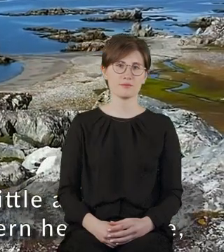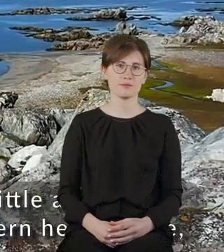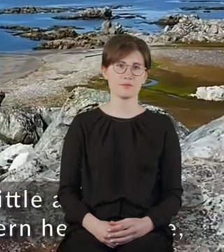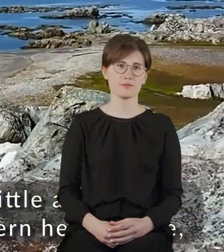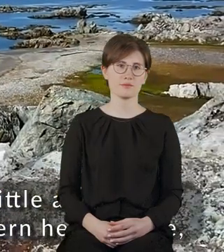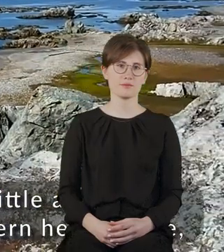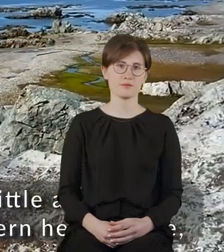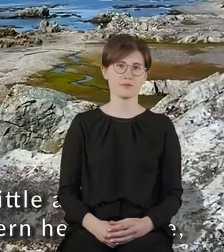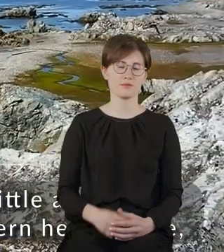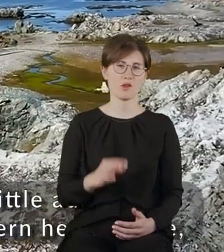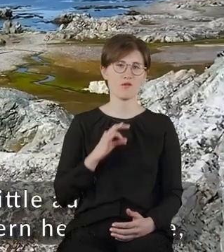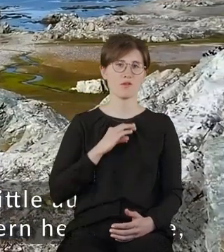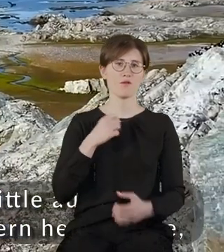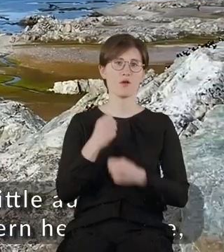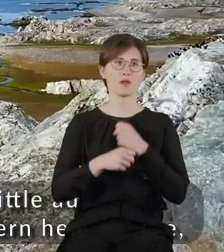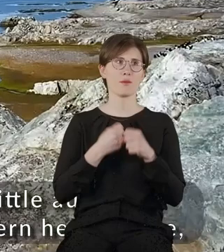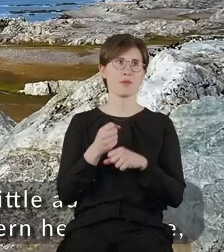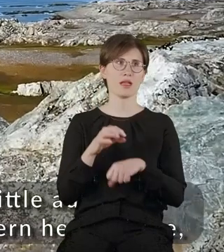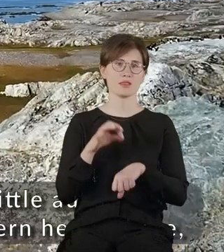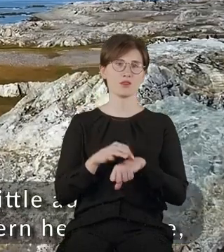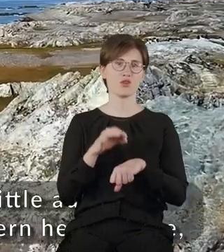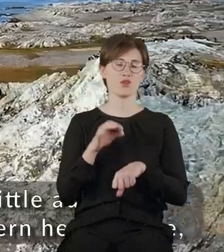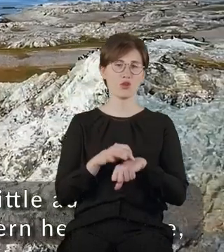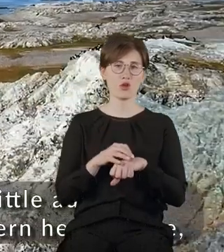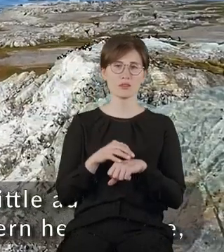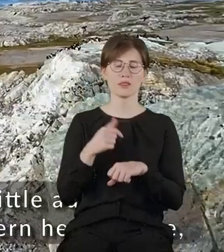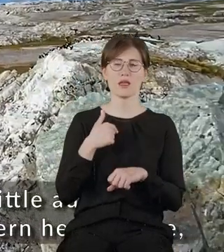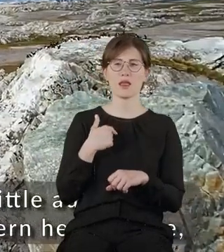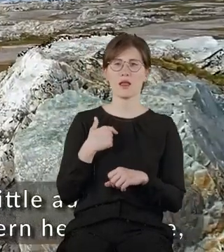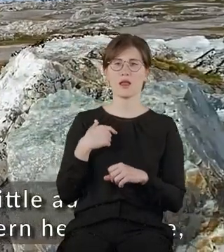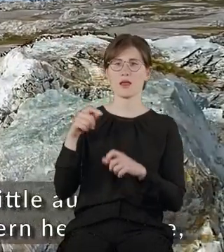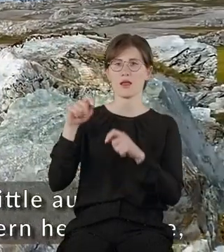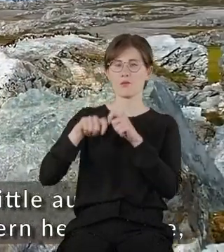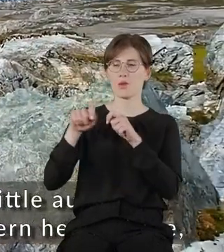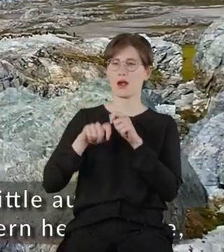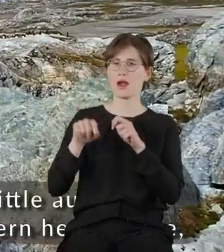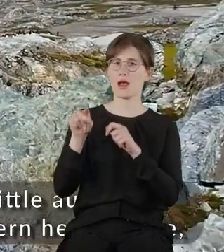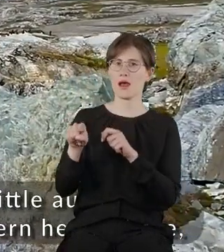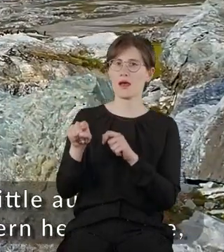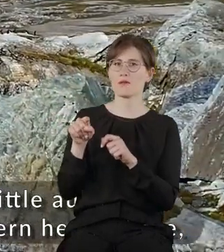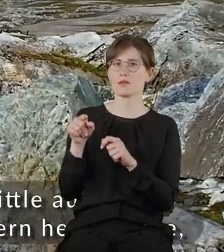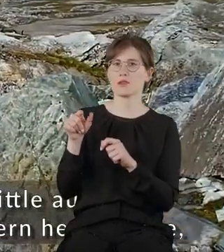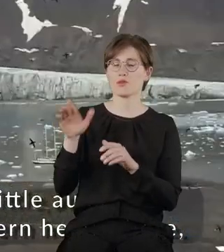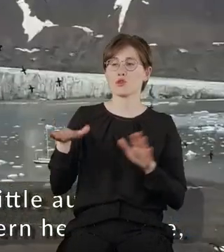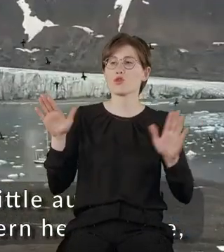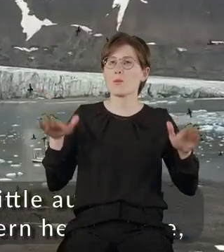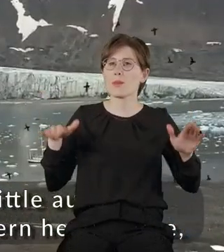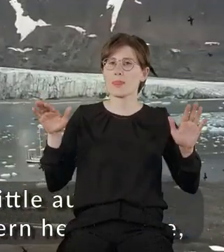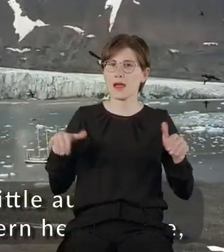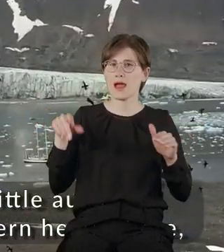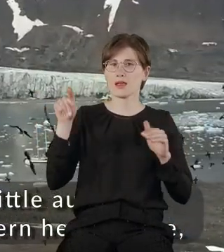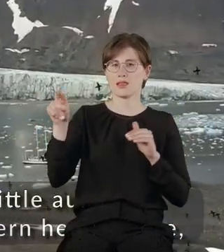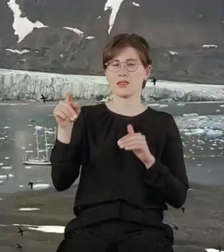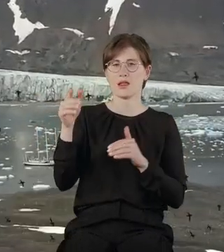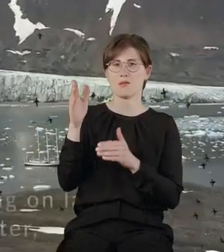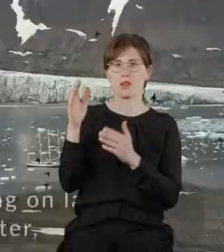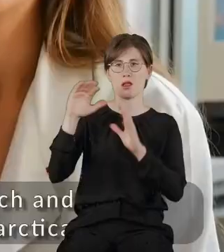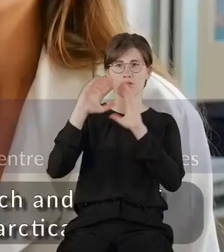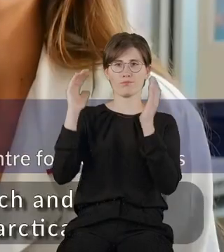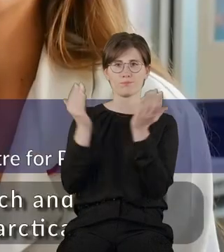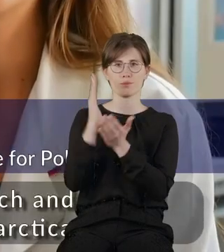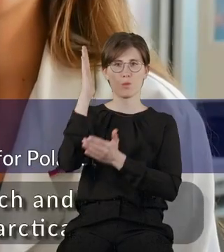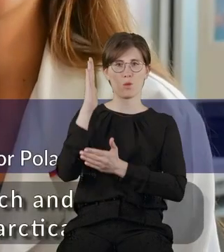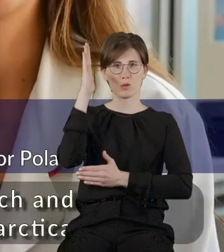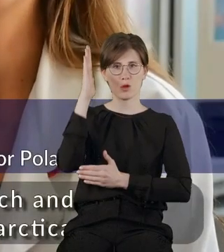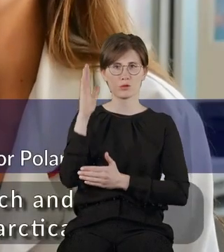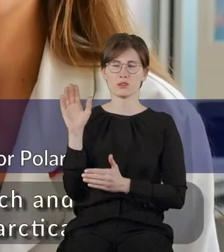W swojej pracy doktorskiej zajmuję się bazą pokarmową alczyków, najliczniej występujących ptaków morskich na półkuli północnej.